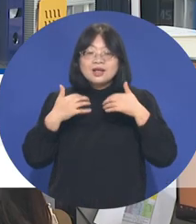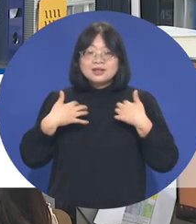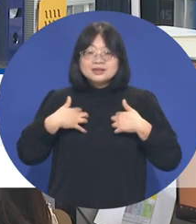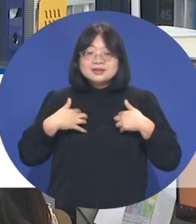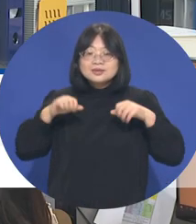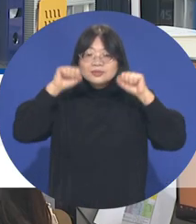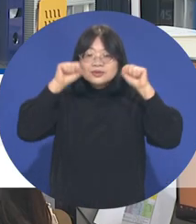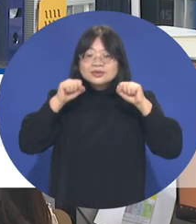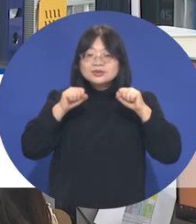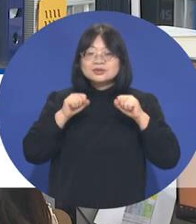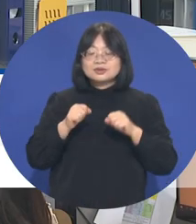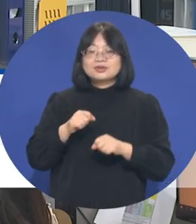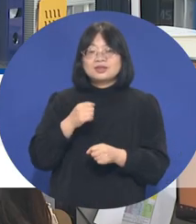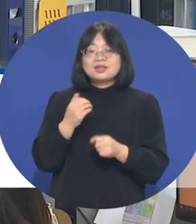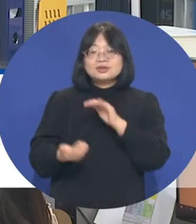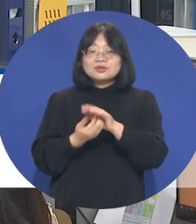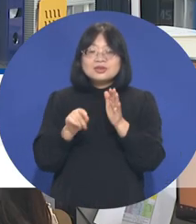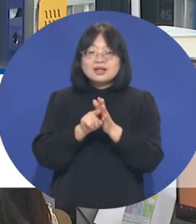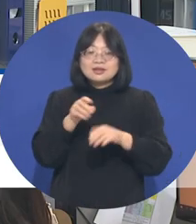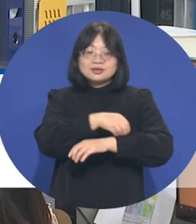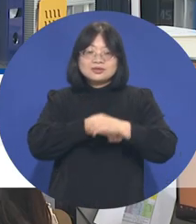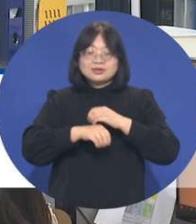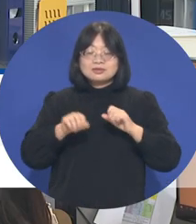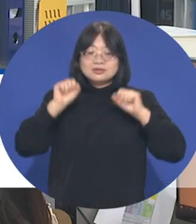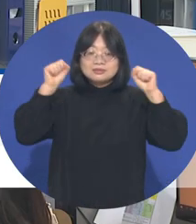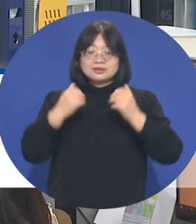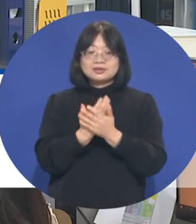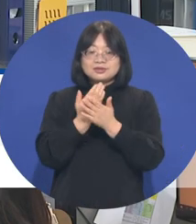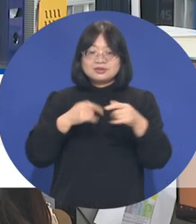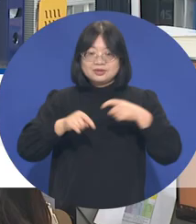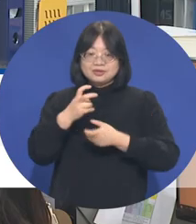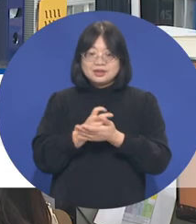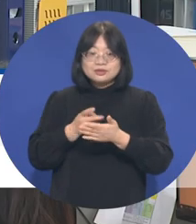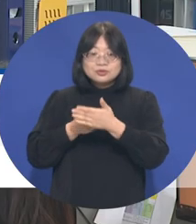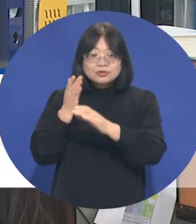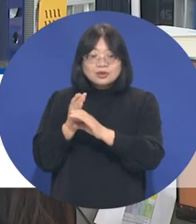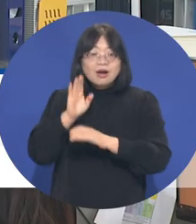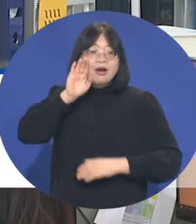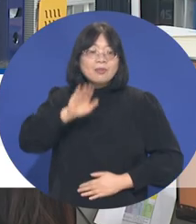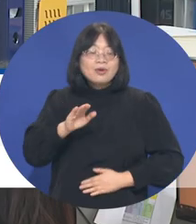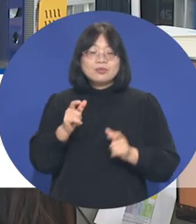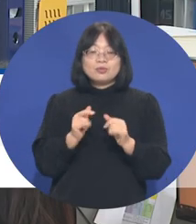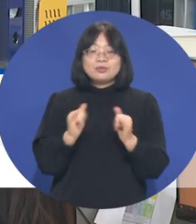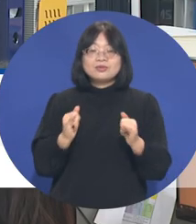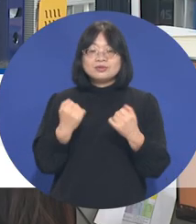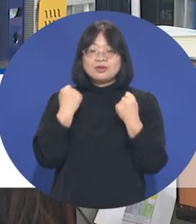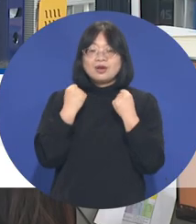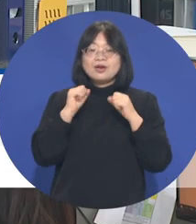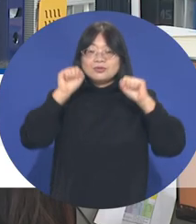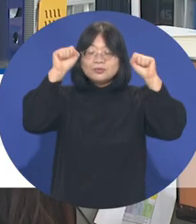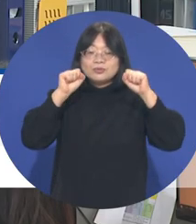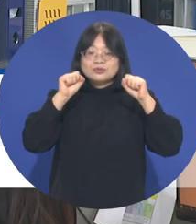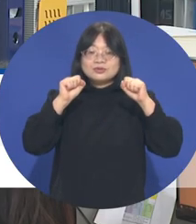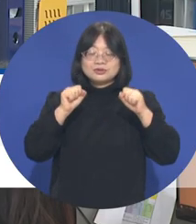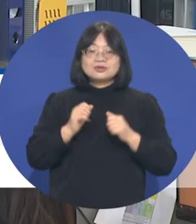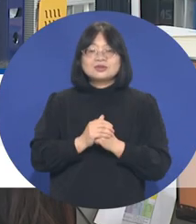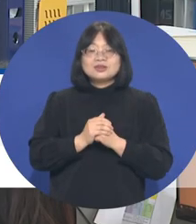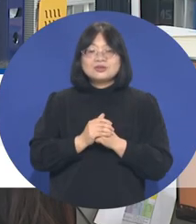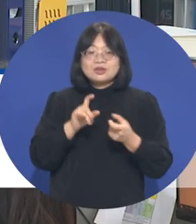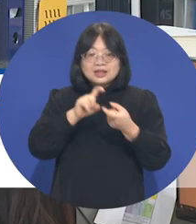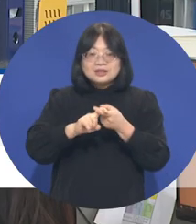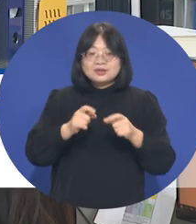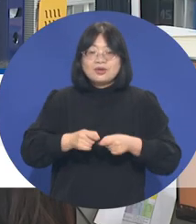스포츠 경기도를 구현하기 위한 적극적인 체육진흥 정책을 추진 중에 있습니다. 앞으로도 도민권과 스포츠 저변 확대를